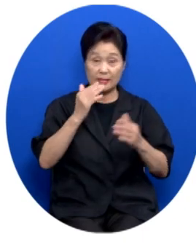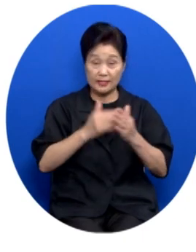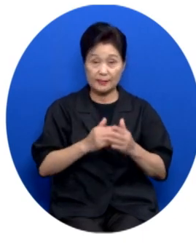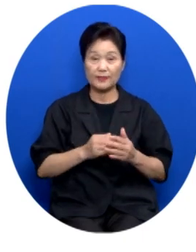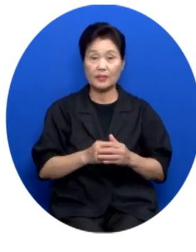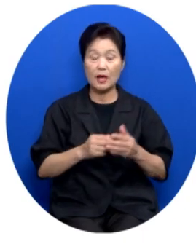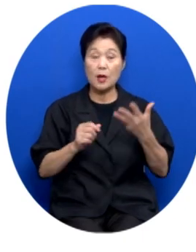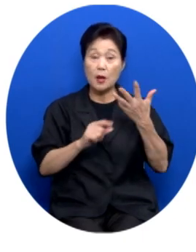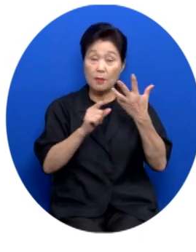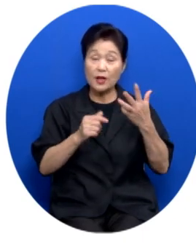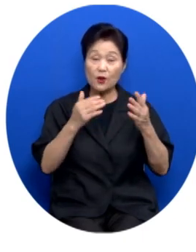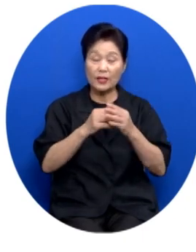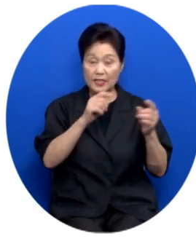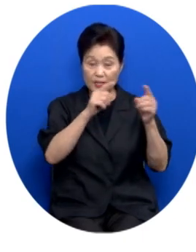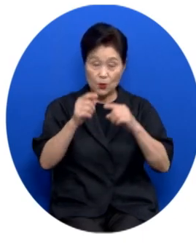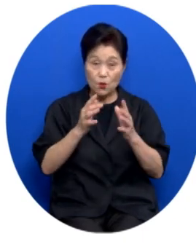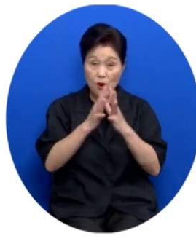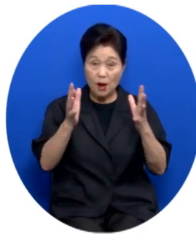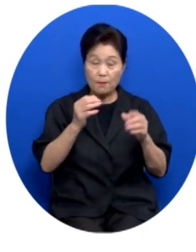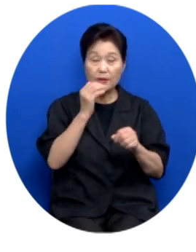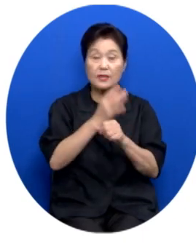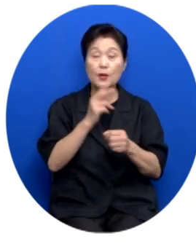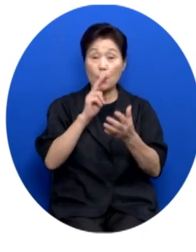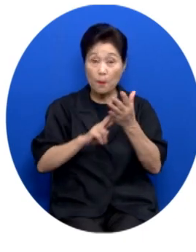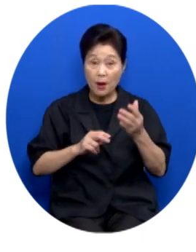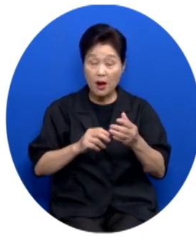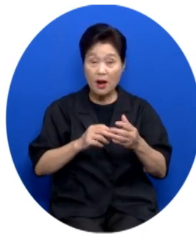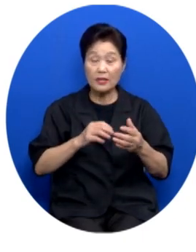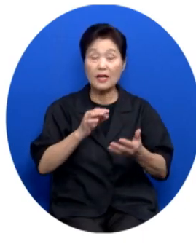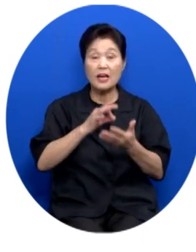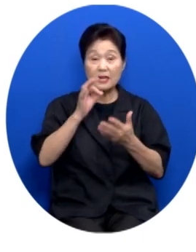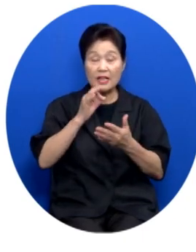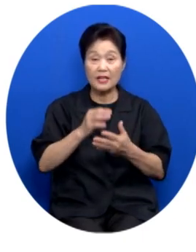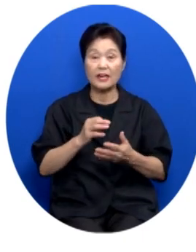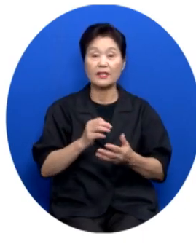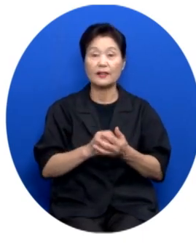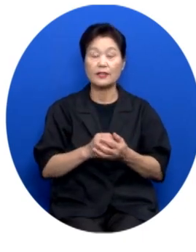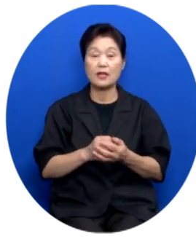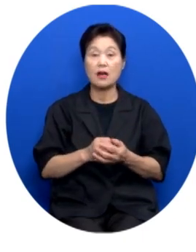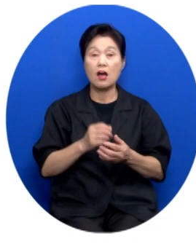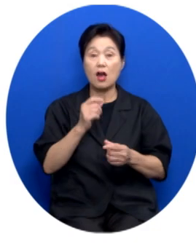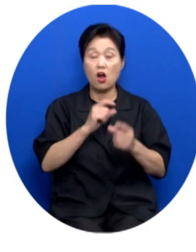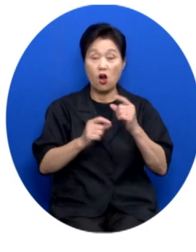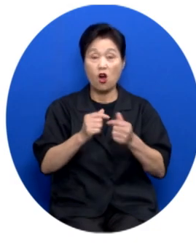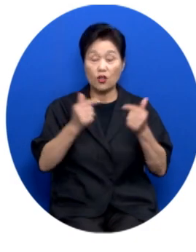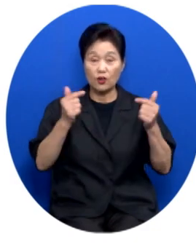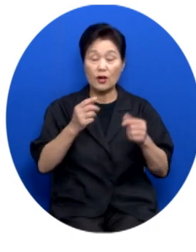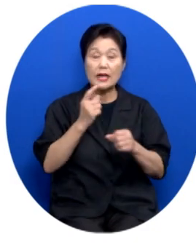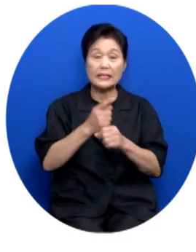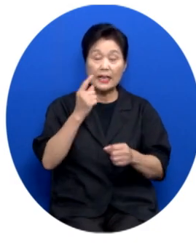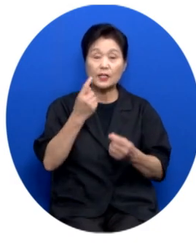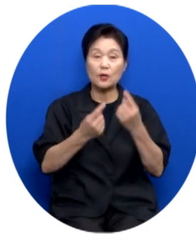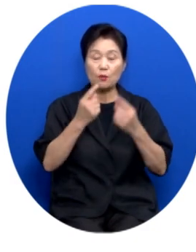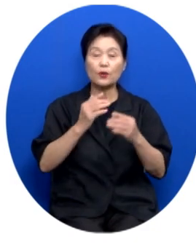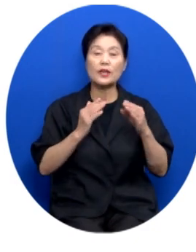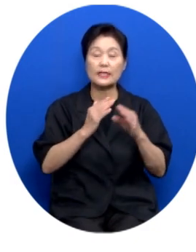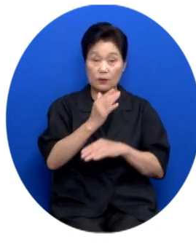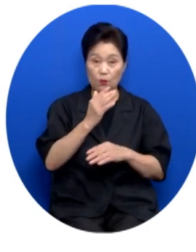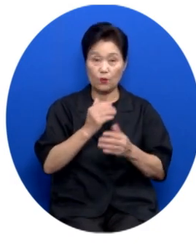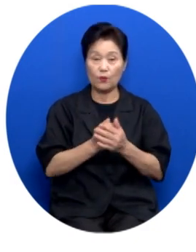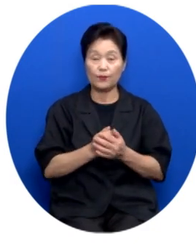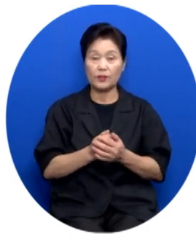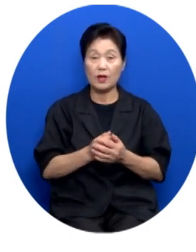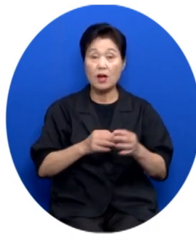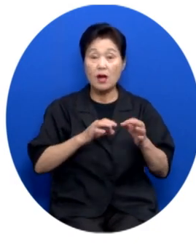올해 8월까지 전국 아파트 매매 거래량은 30만 1,395건으로 지난해 연간 기록을 넘어섰고